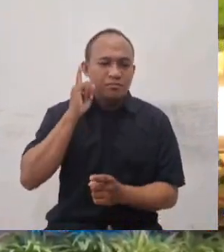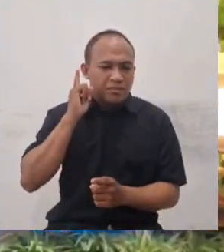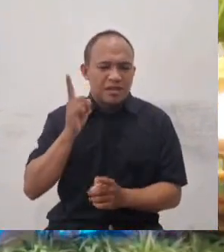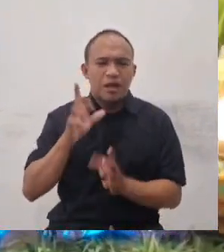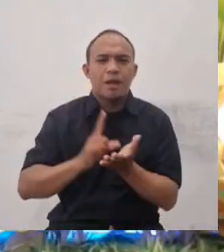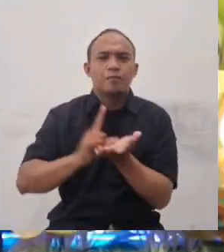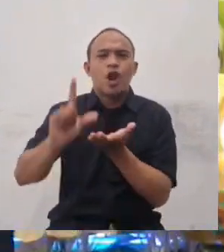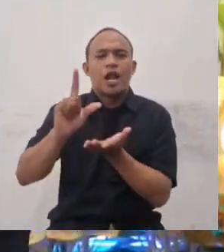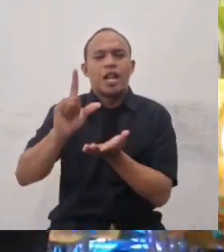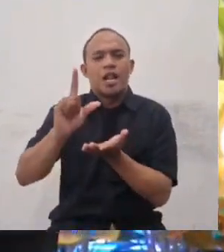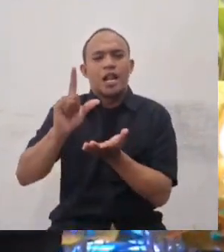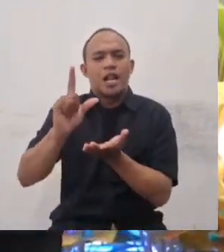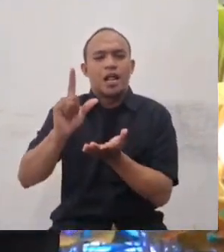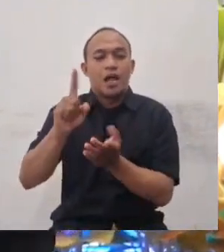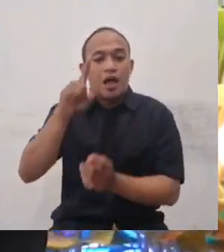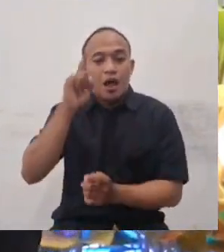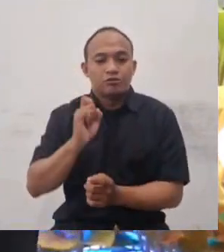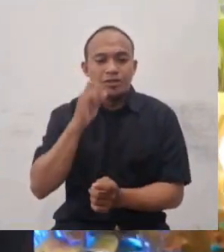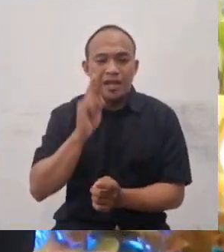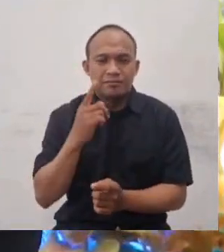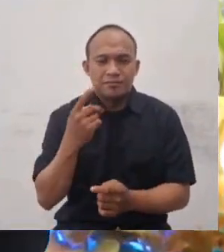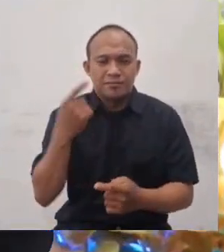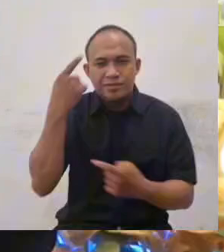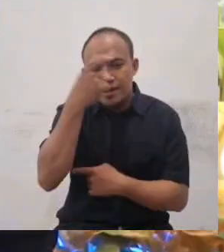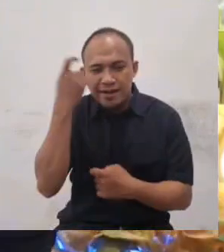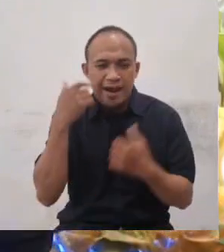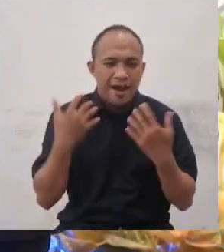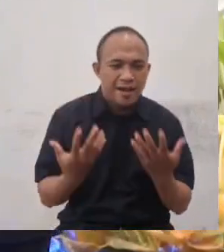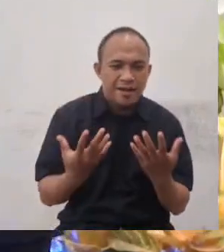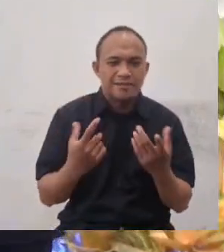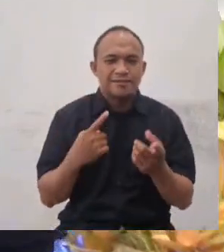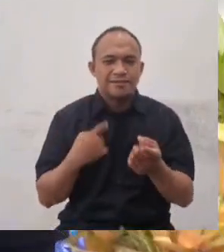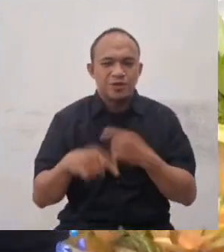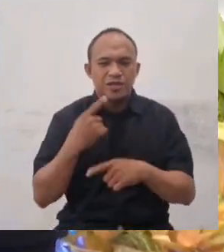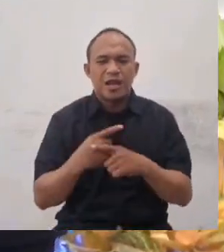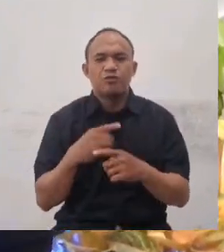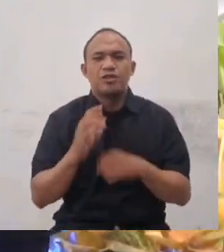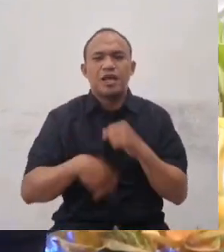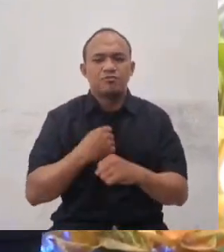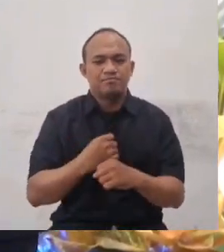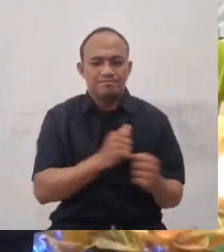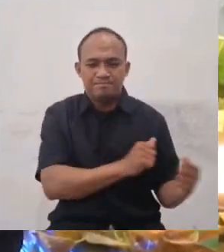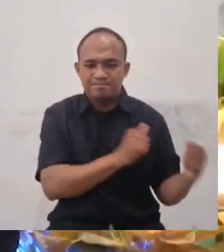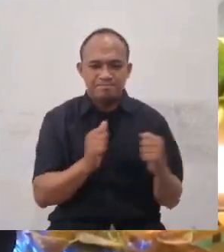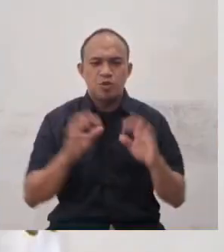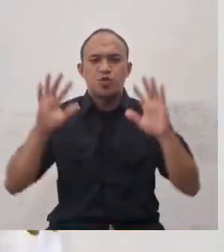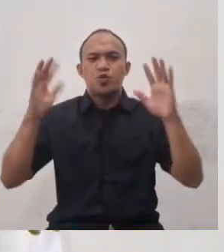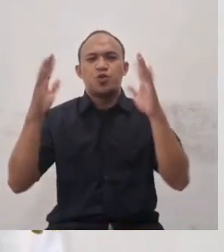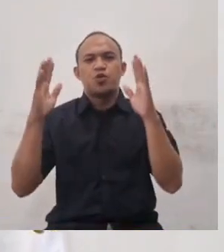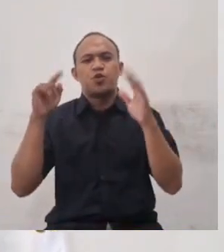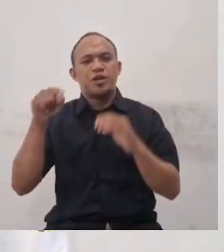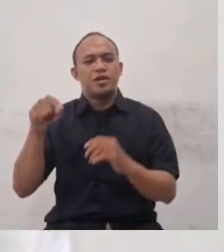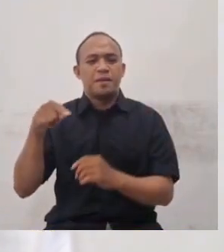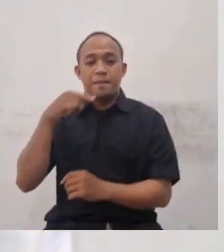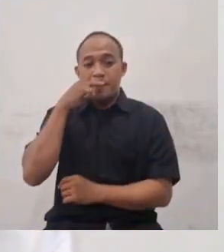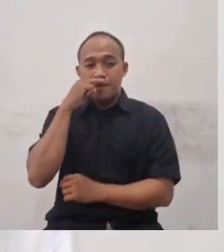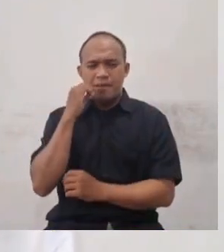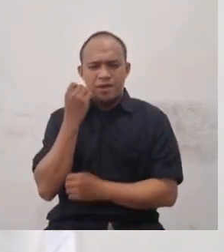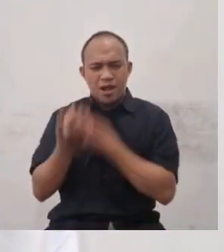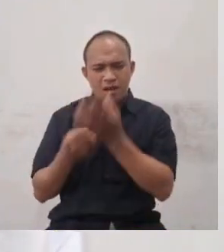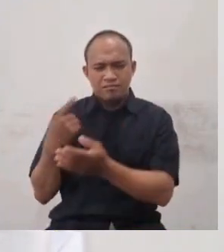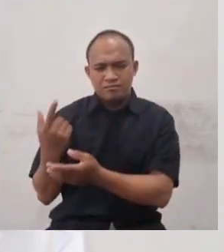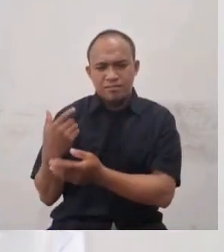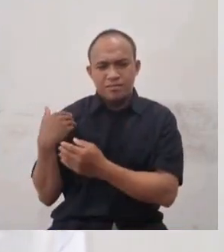dan menyampaikan laporan keuangan harus terus dijaga dan ditingkatkan setiap tahunnya. Dalam